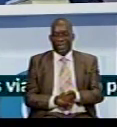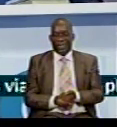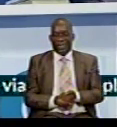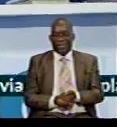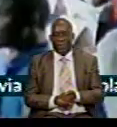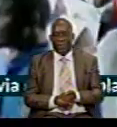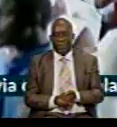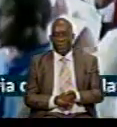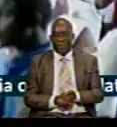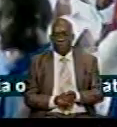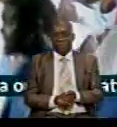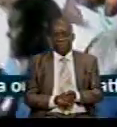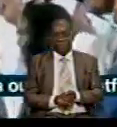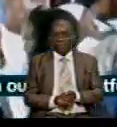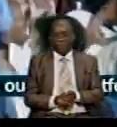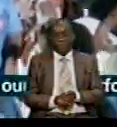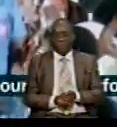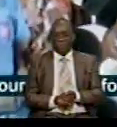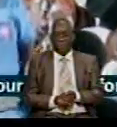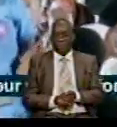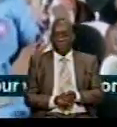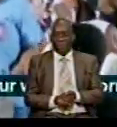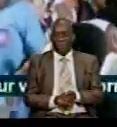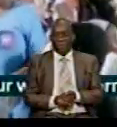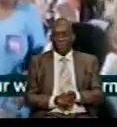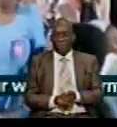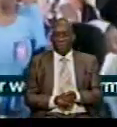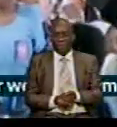Lève-toi et loue Seigneur.